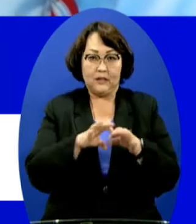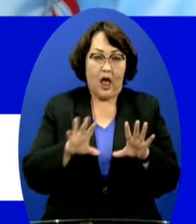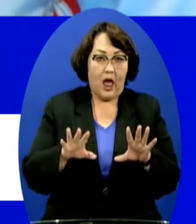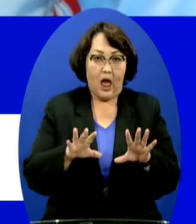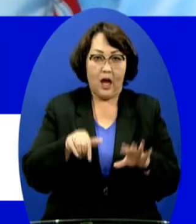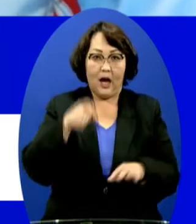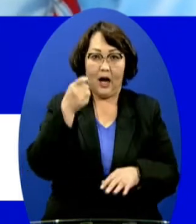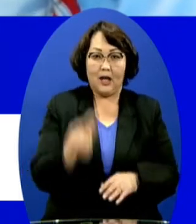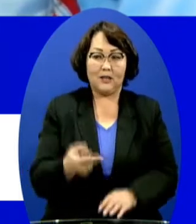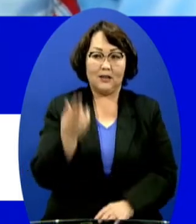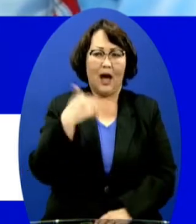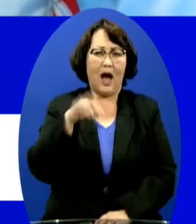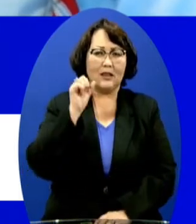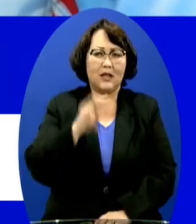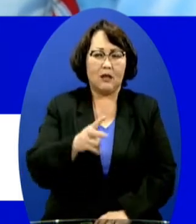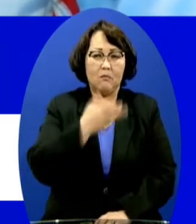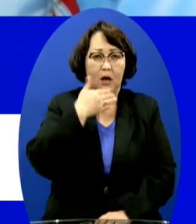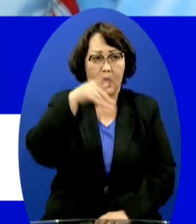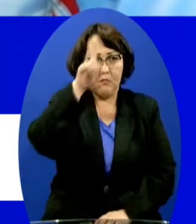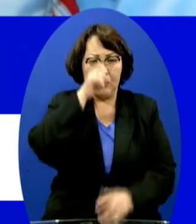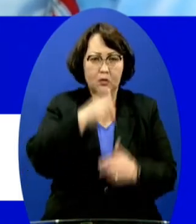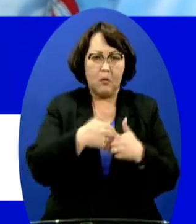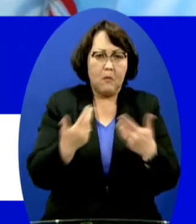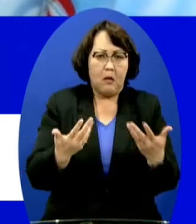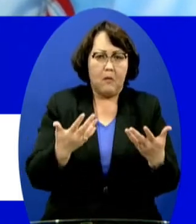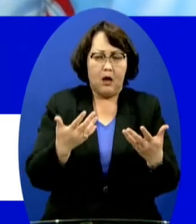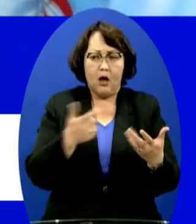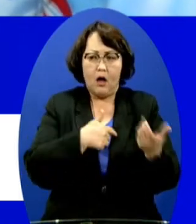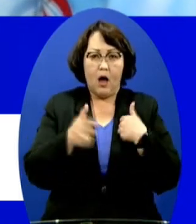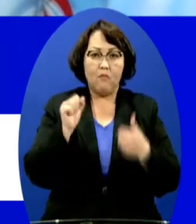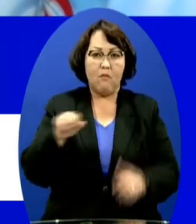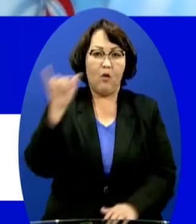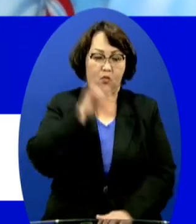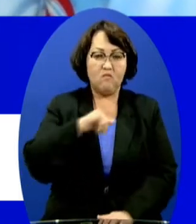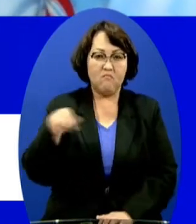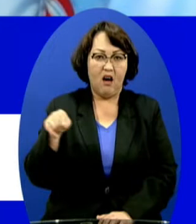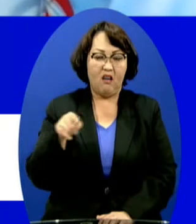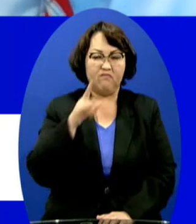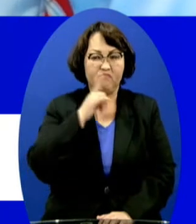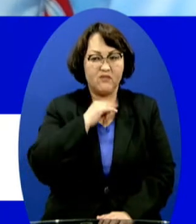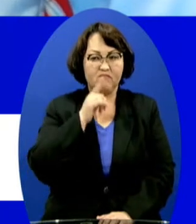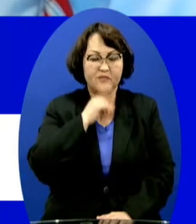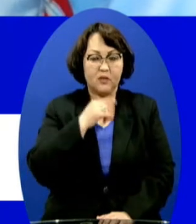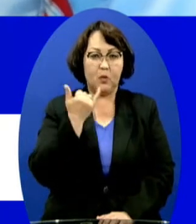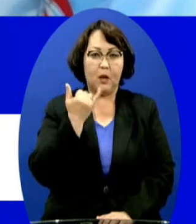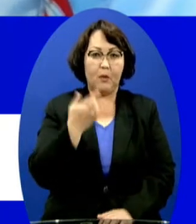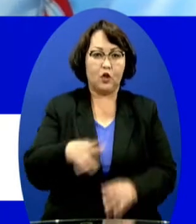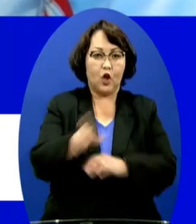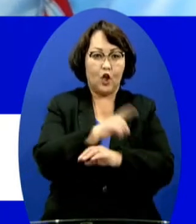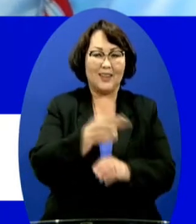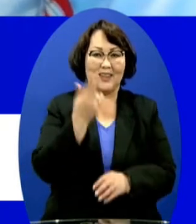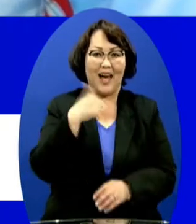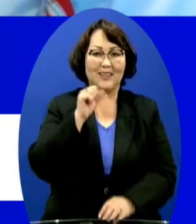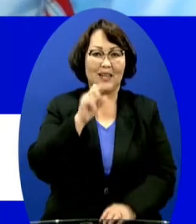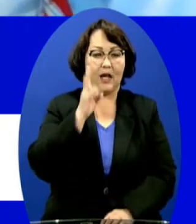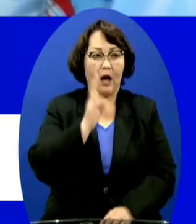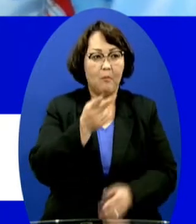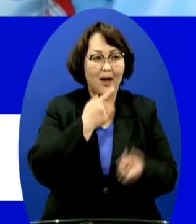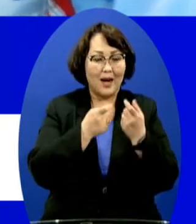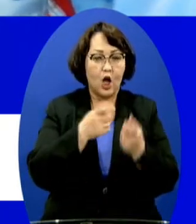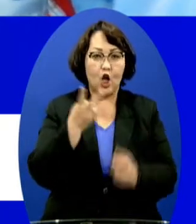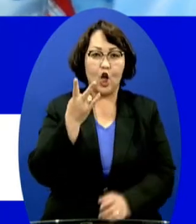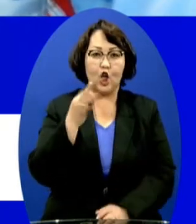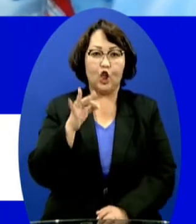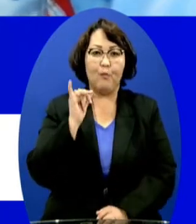яригдсан ийм учраас бас бид нар Улаанбаатарт даатгалын компаниудтай ярилцж хагаад номын даатгал, хард